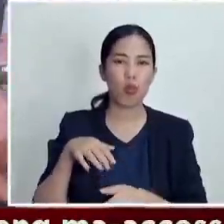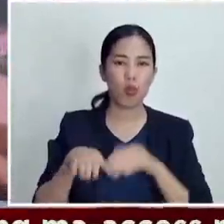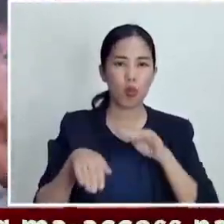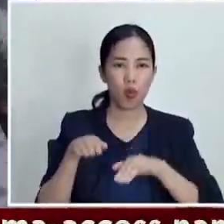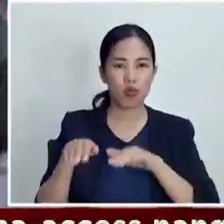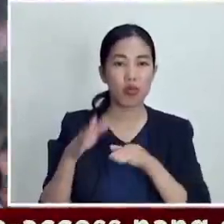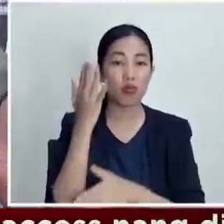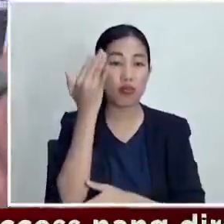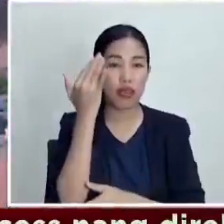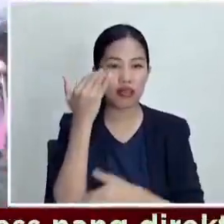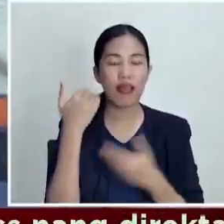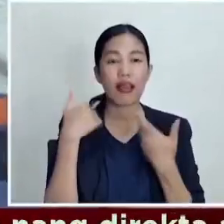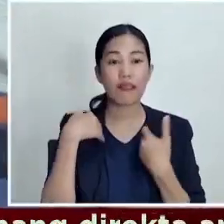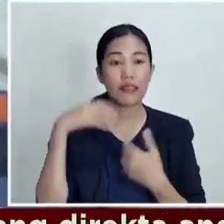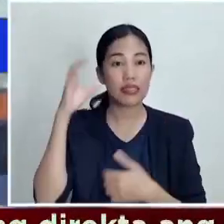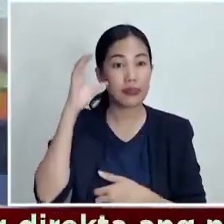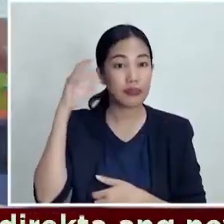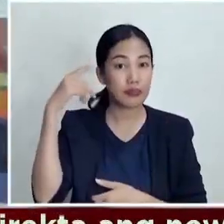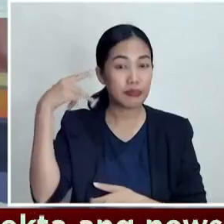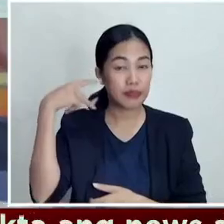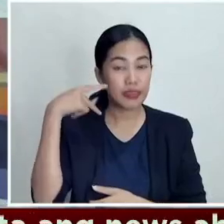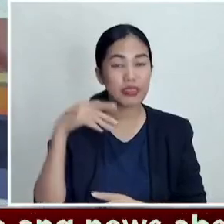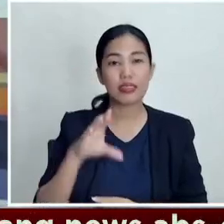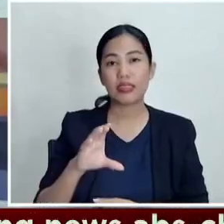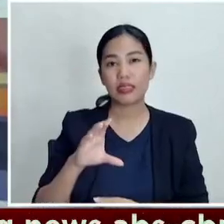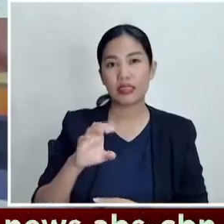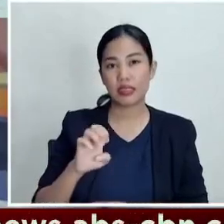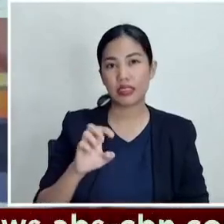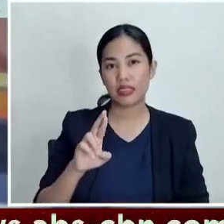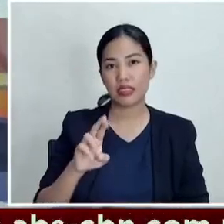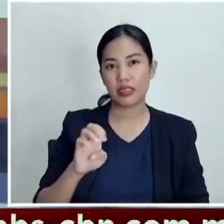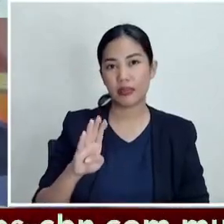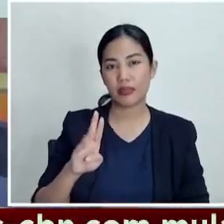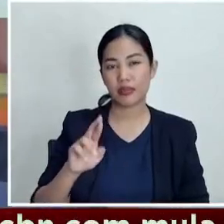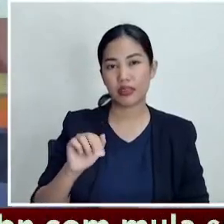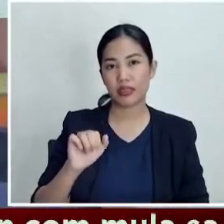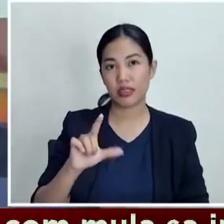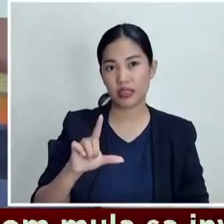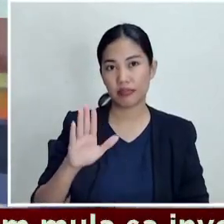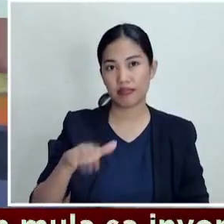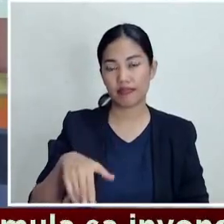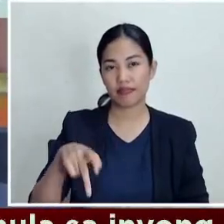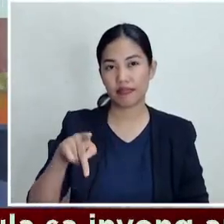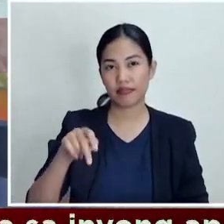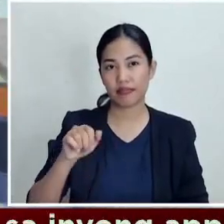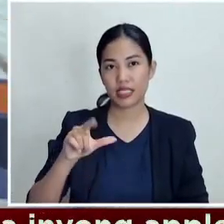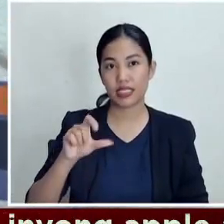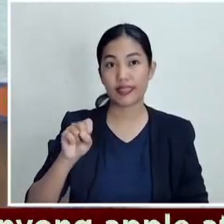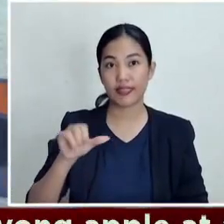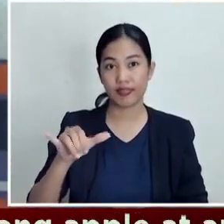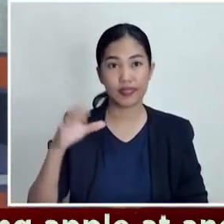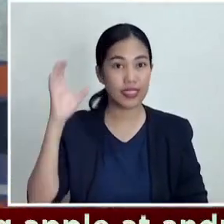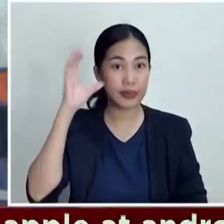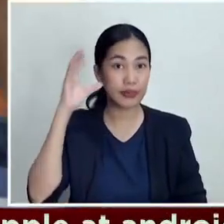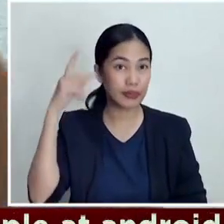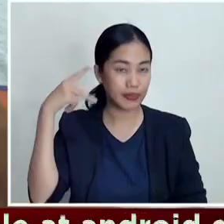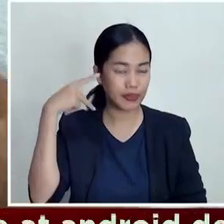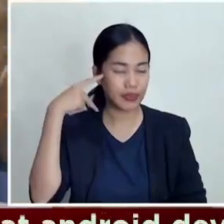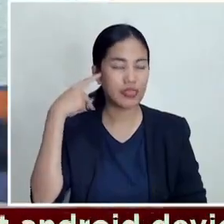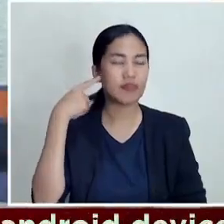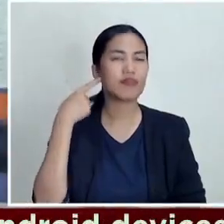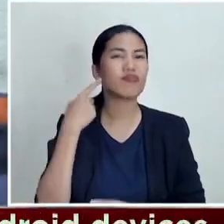Yung brain kasi natin yan eh, yung hindi niya control yung paggalaw ng katawan. Pero sa